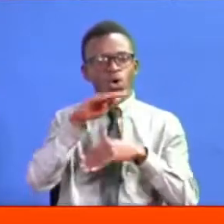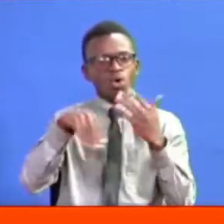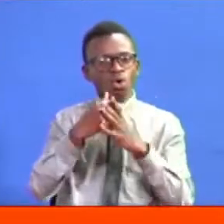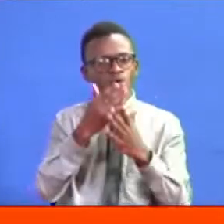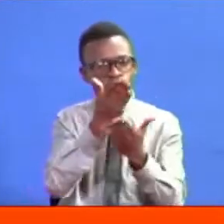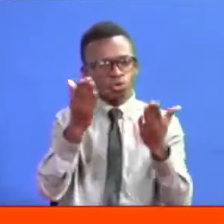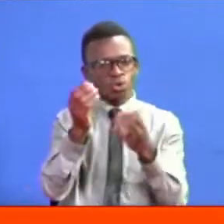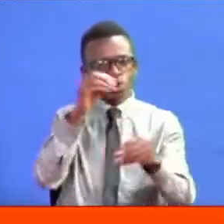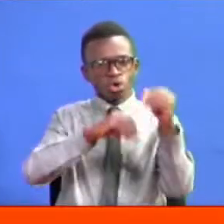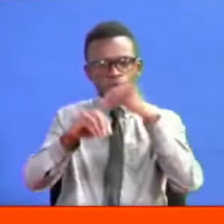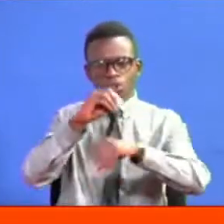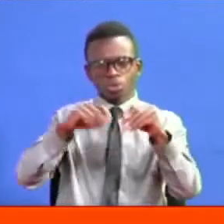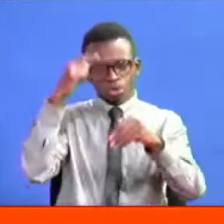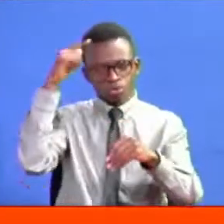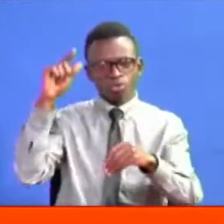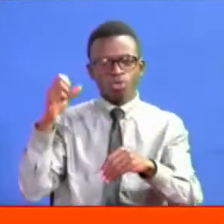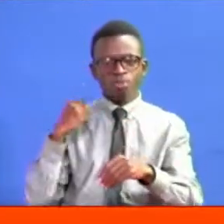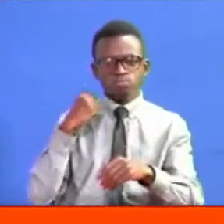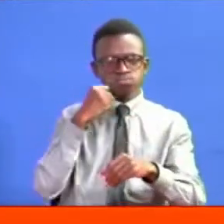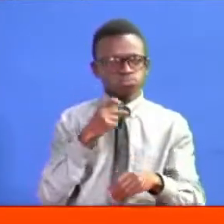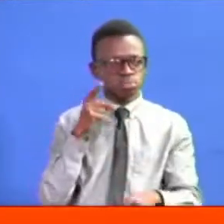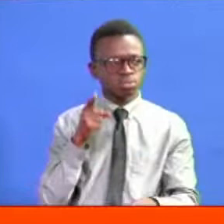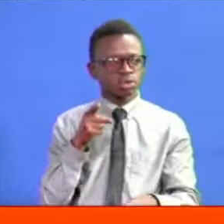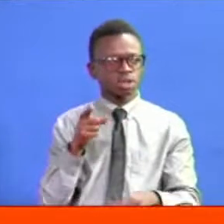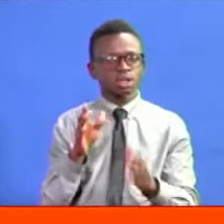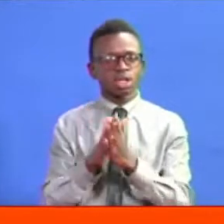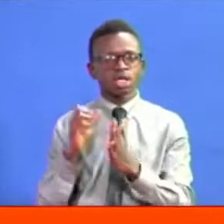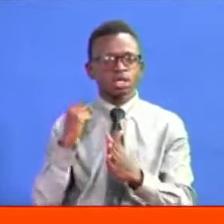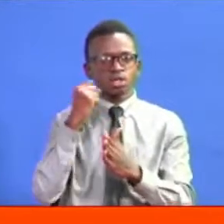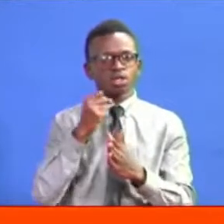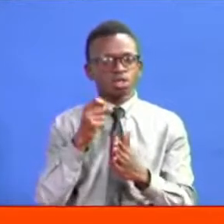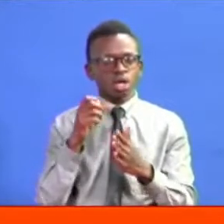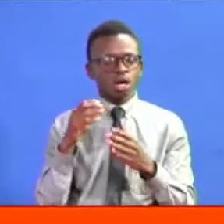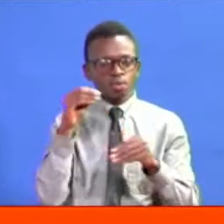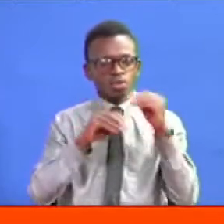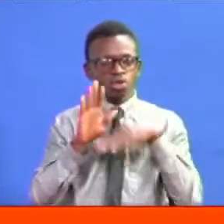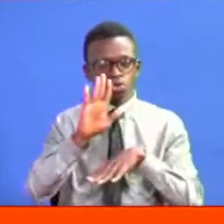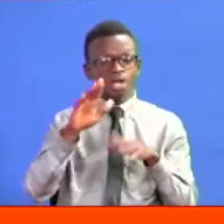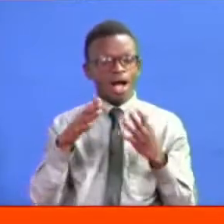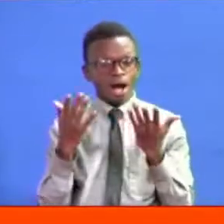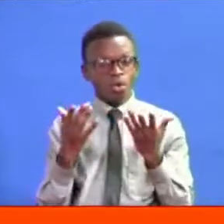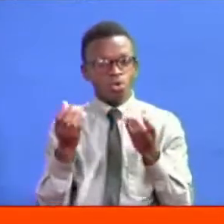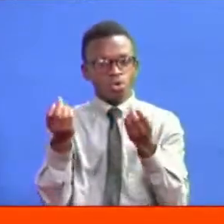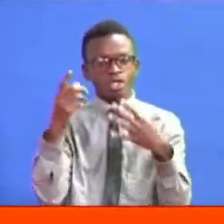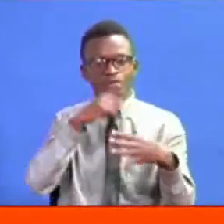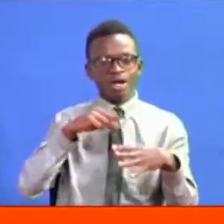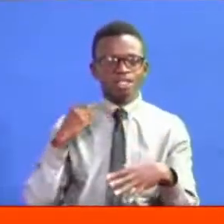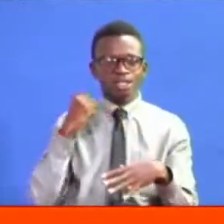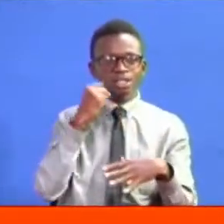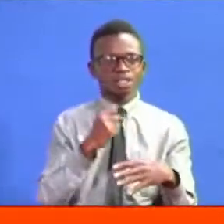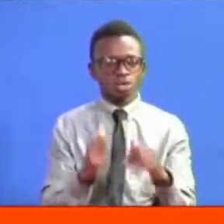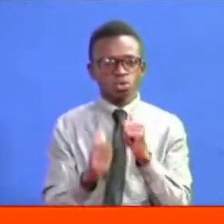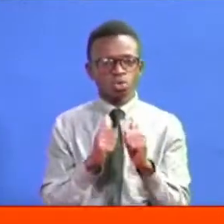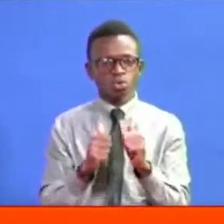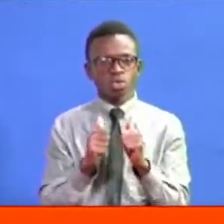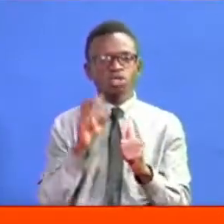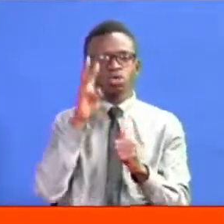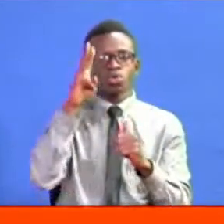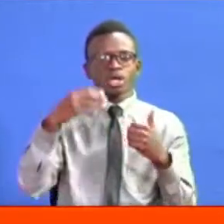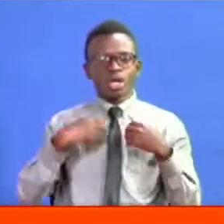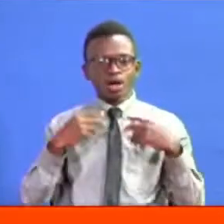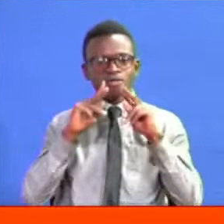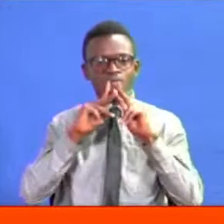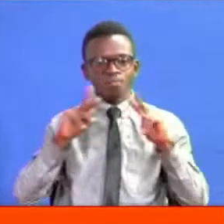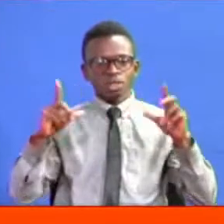wako katika gunia hili, na mchango wako ni kutupatia gunia ambalo utakuwa umeandika ujumbe wa